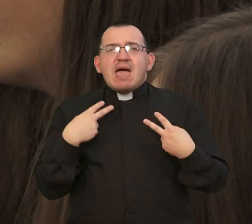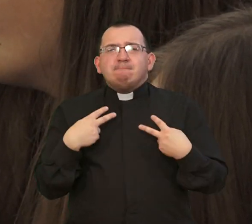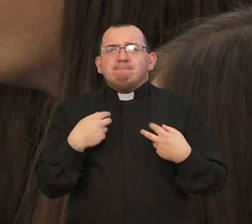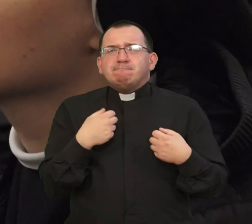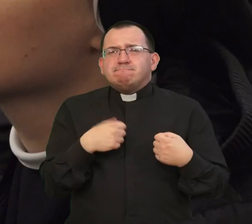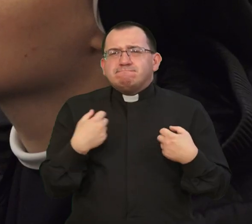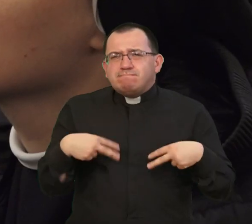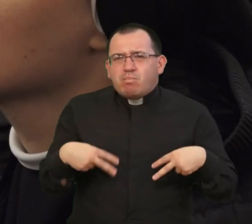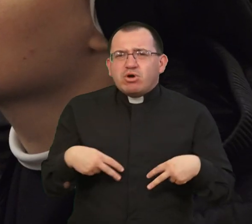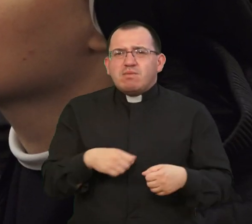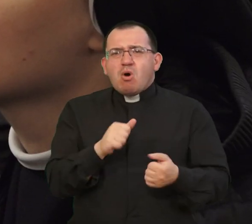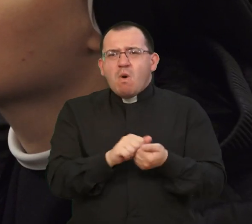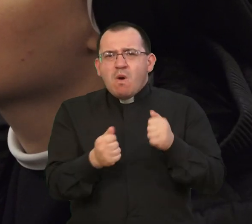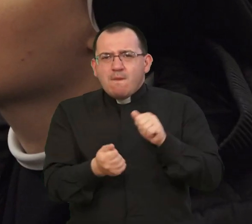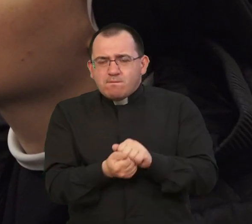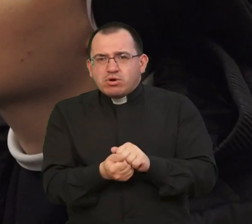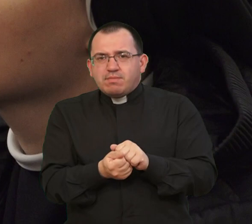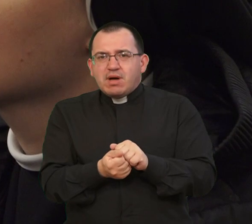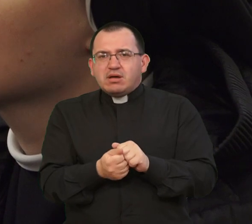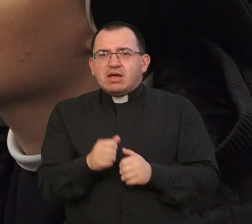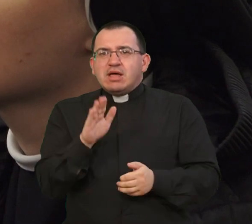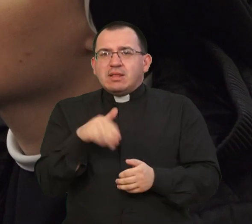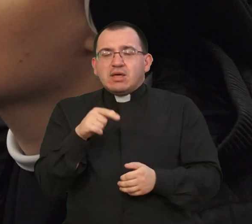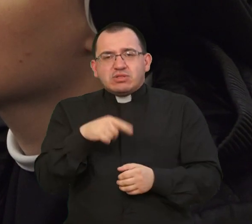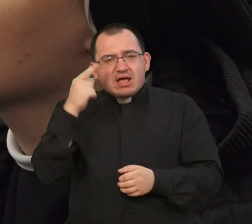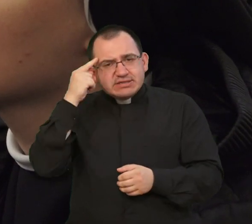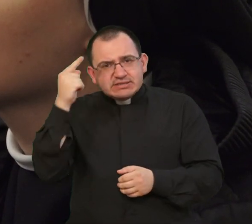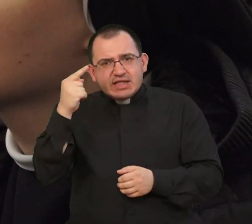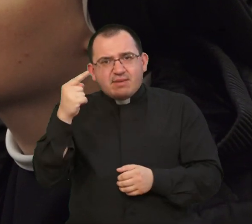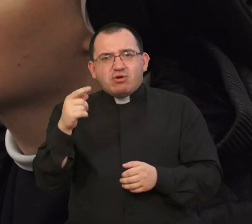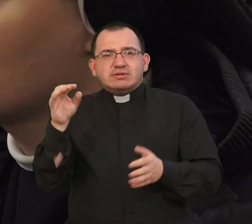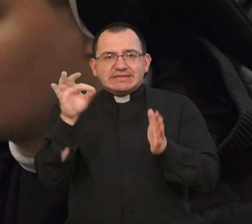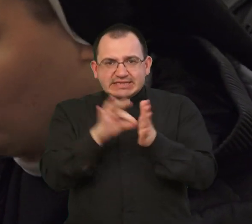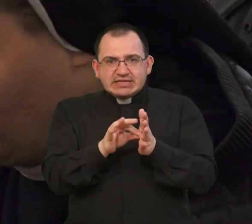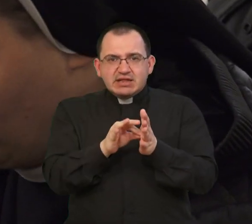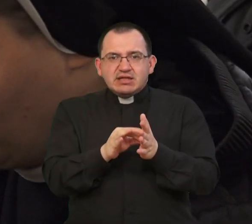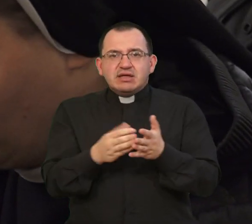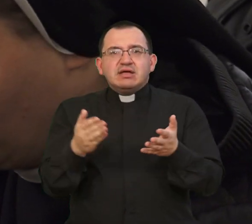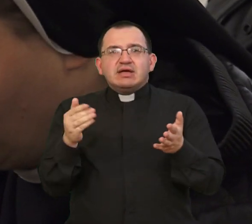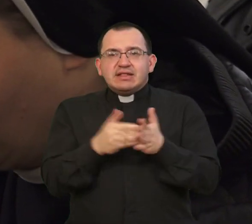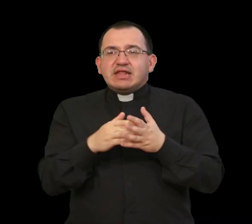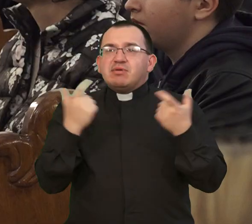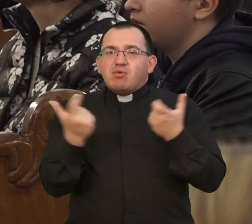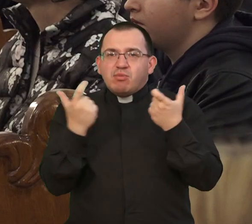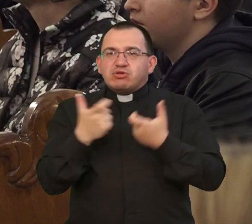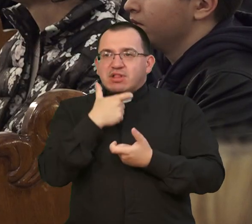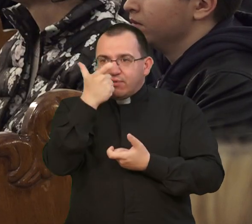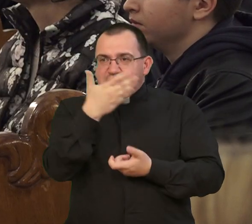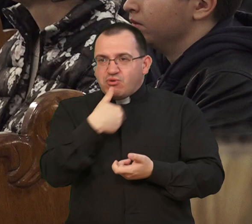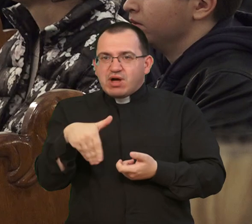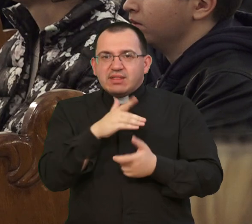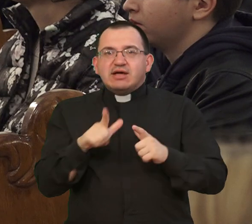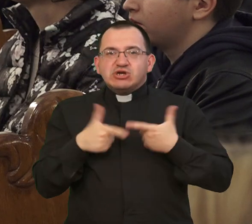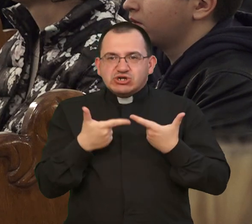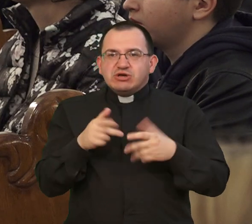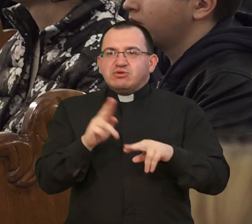borbe, da završavamo svoje trke imajući uvijek pred sobom cilj, proslaviti Boga u svom životu,